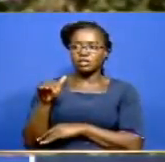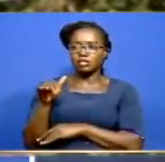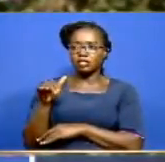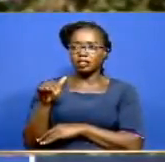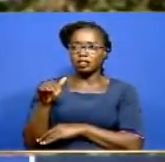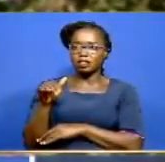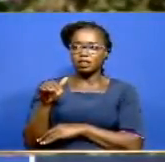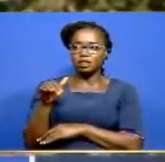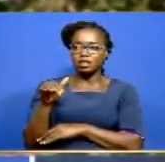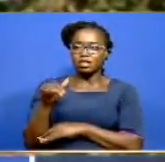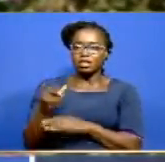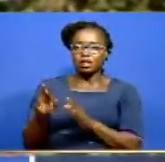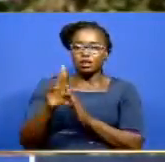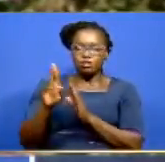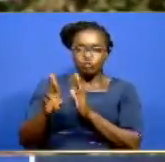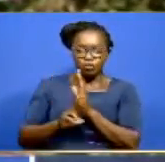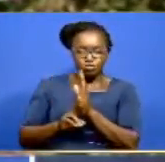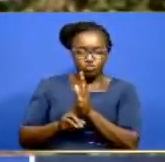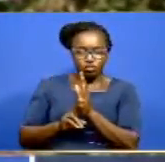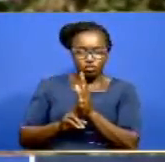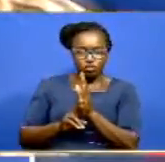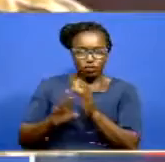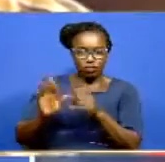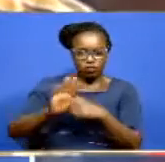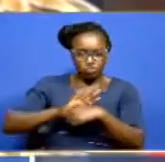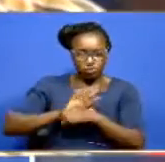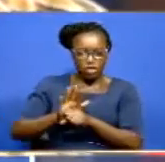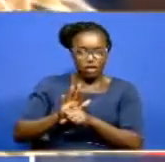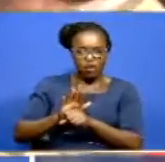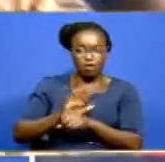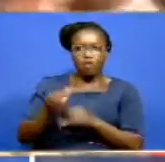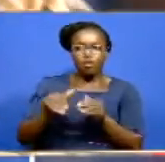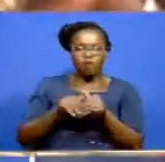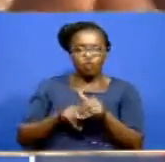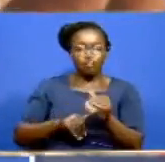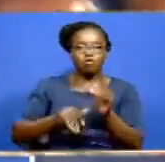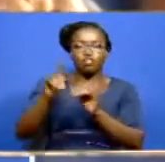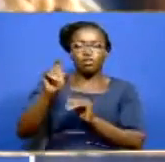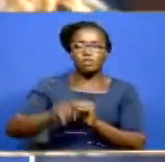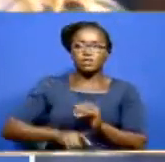observe COVID-19 protocol.